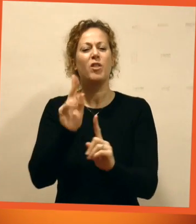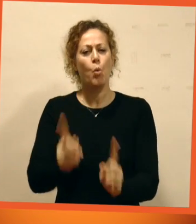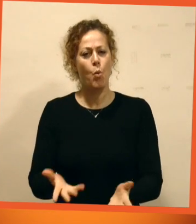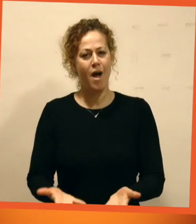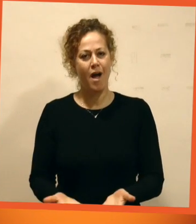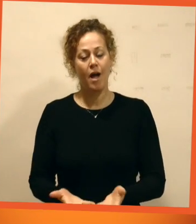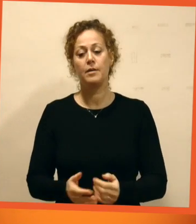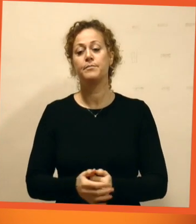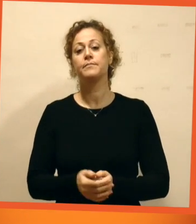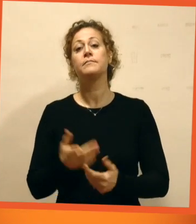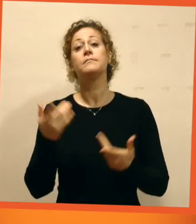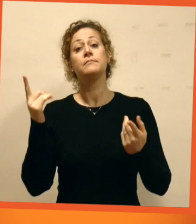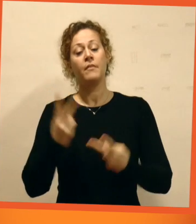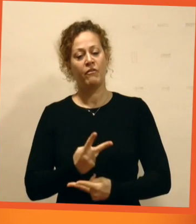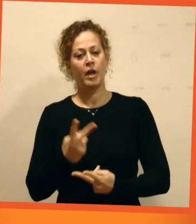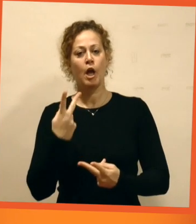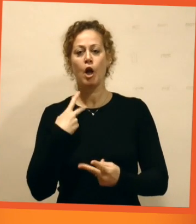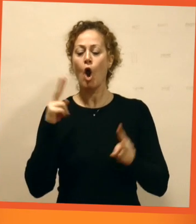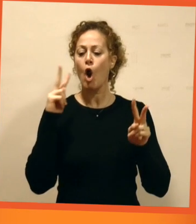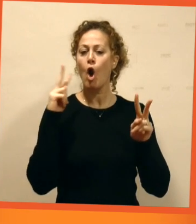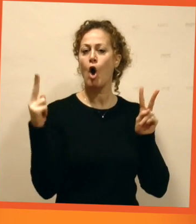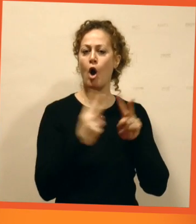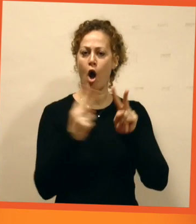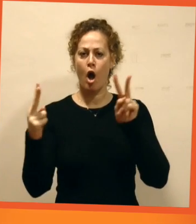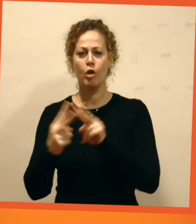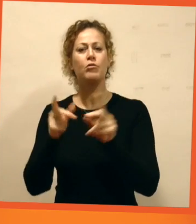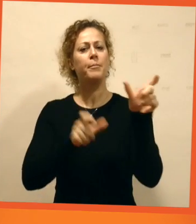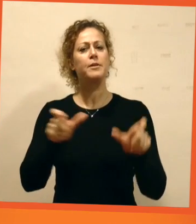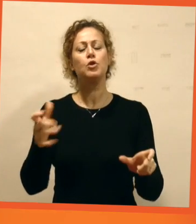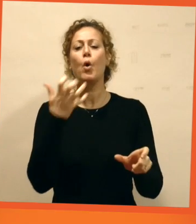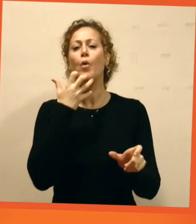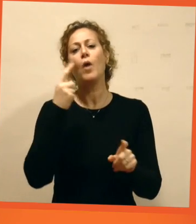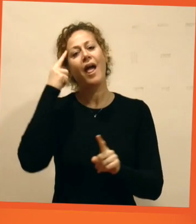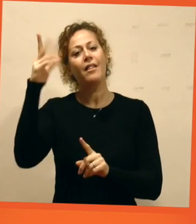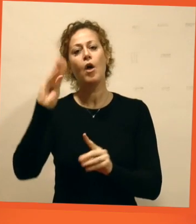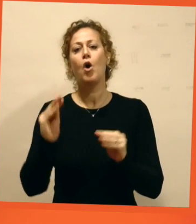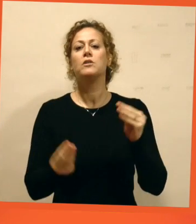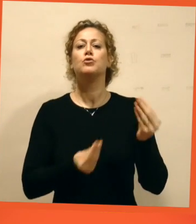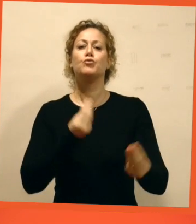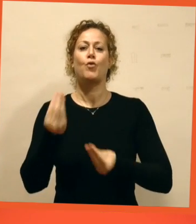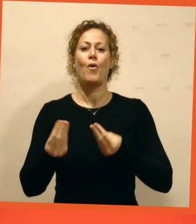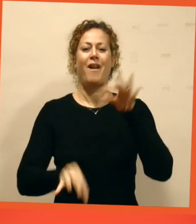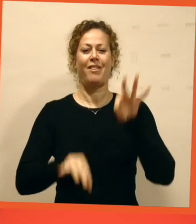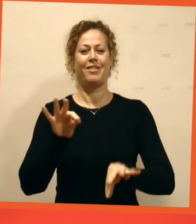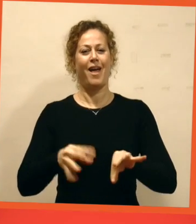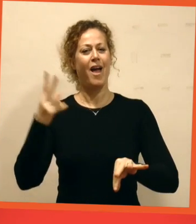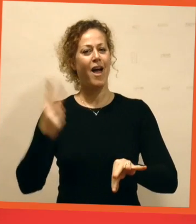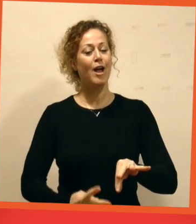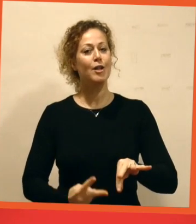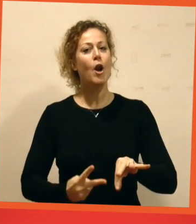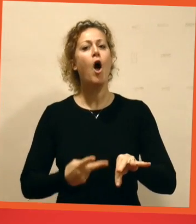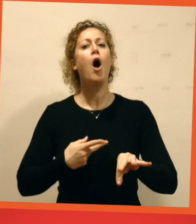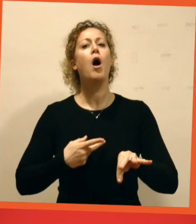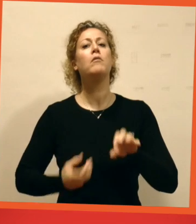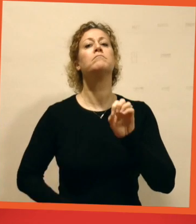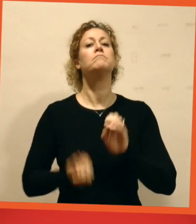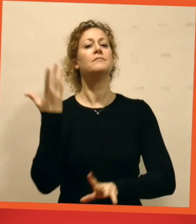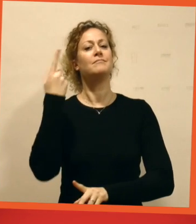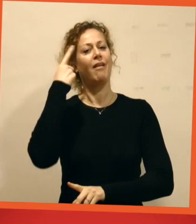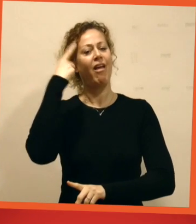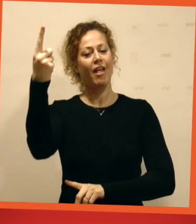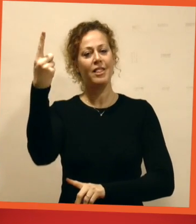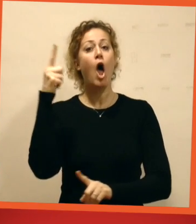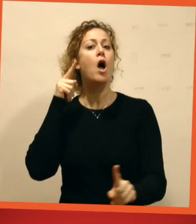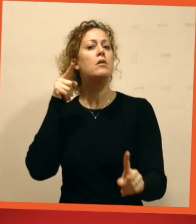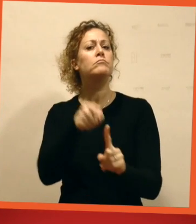Nasce da un incontro di persone che volevano giocare al teatro, e quindi la nostra mission è stata